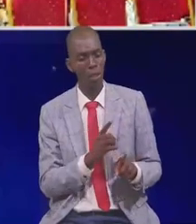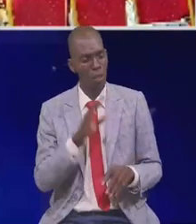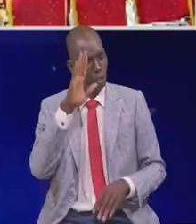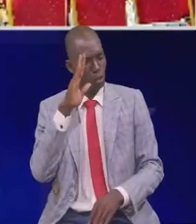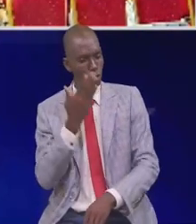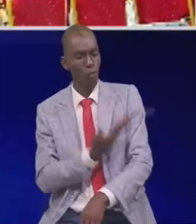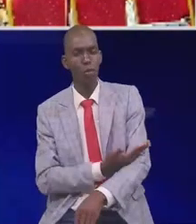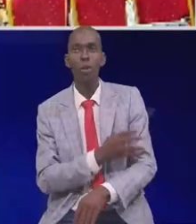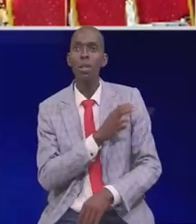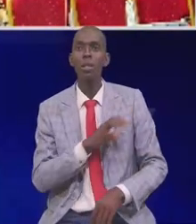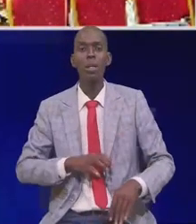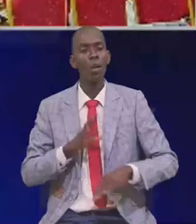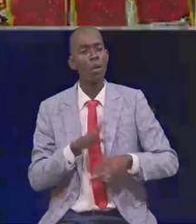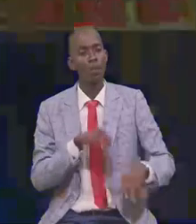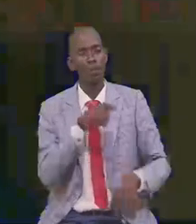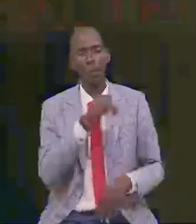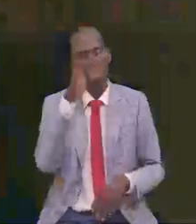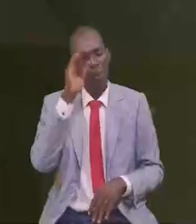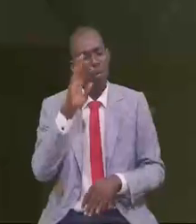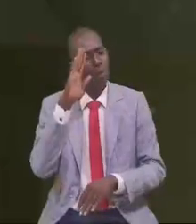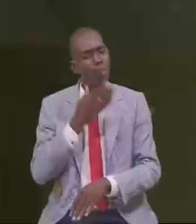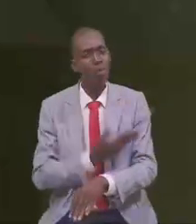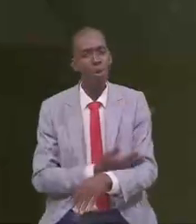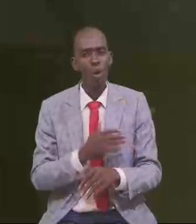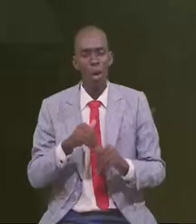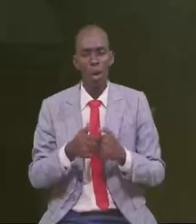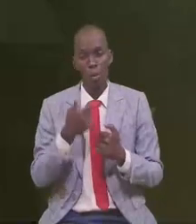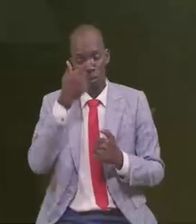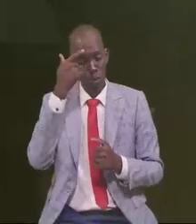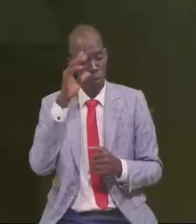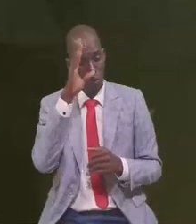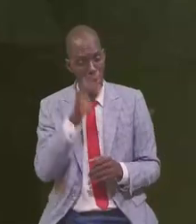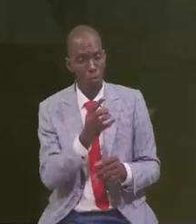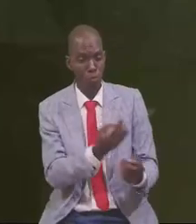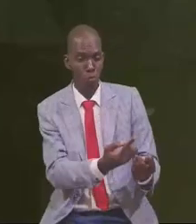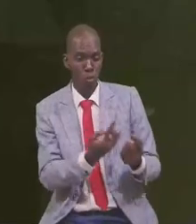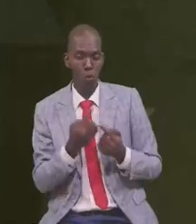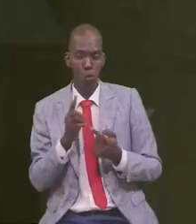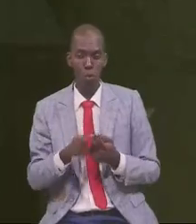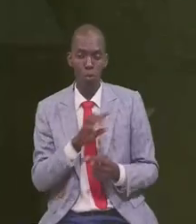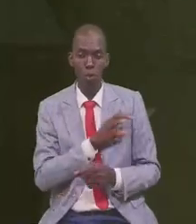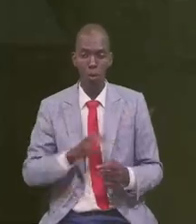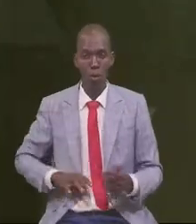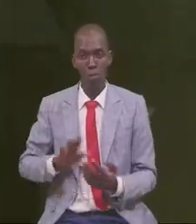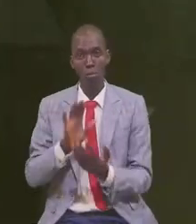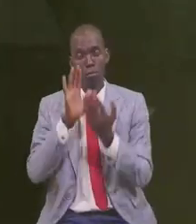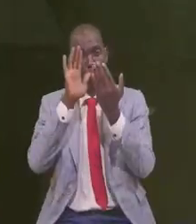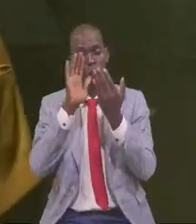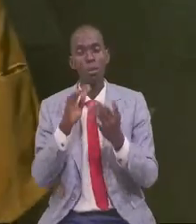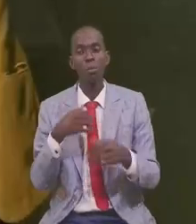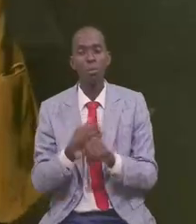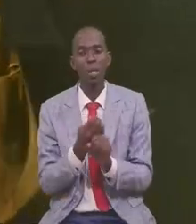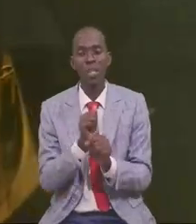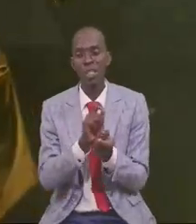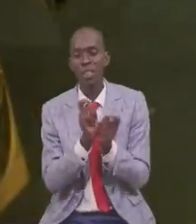enfant. Parce que venir à la présence de Christ a apporté un changement. Un